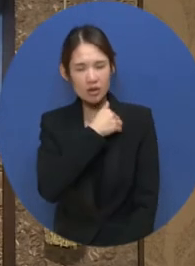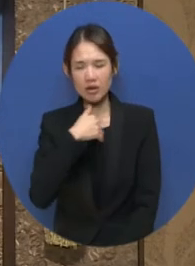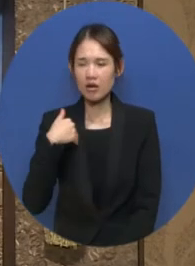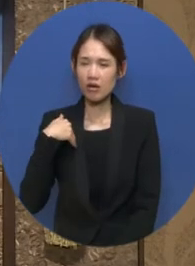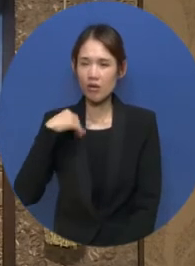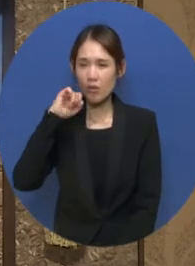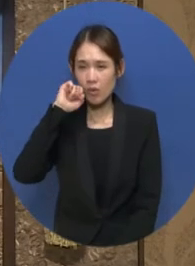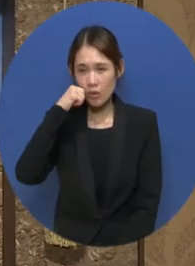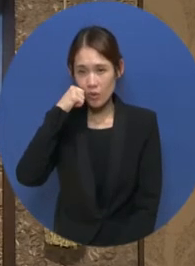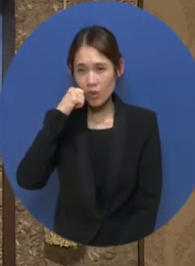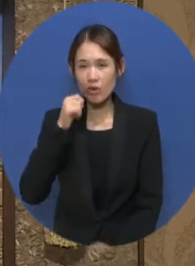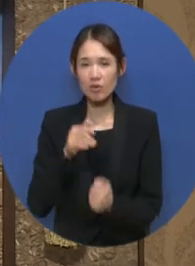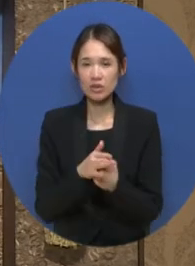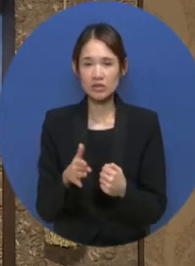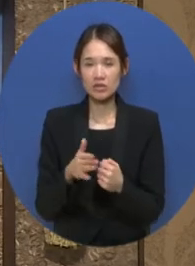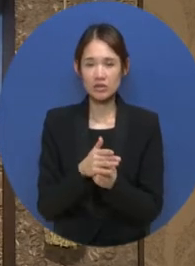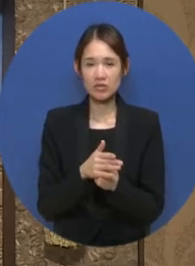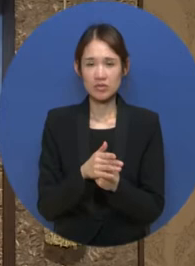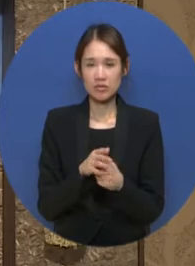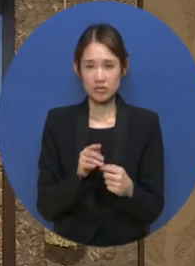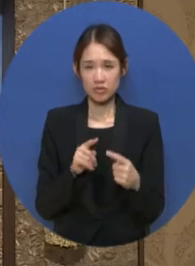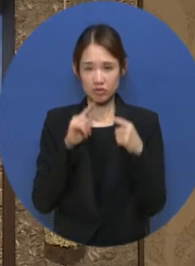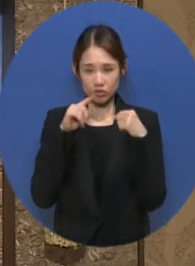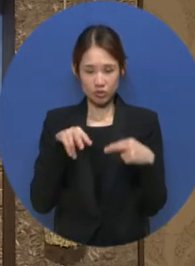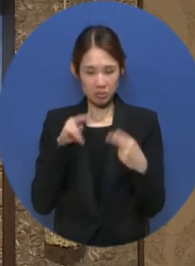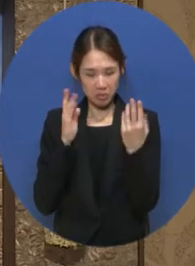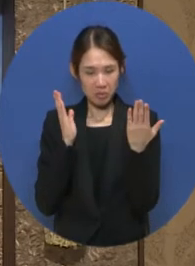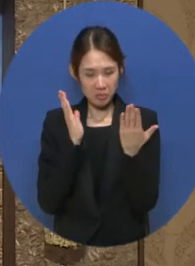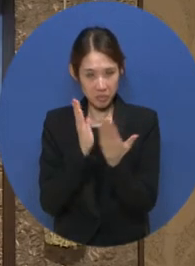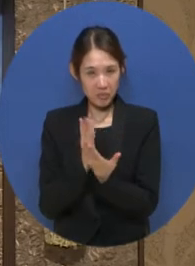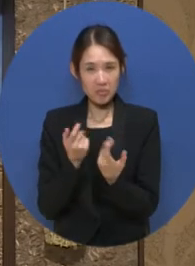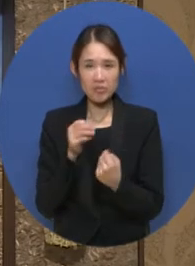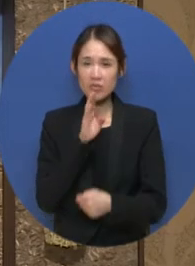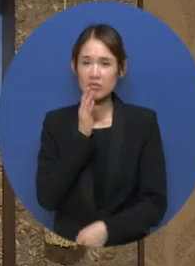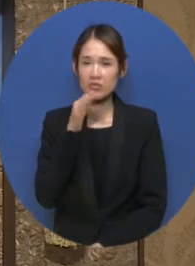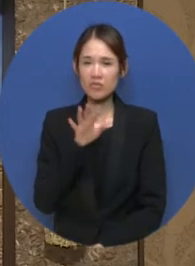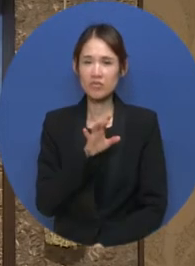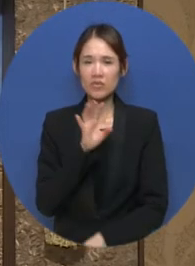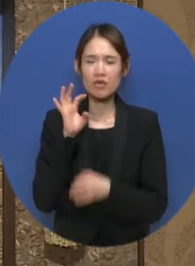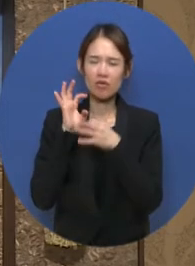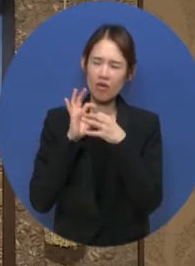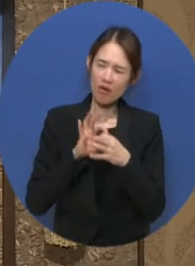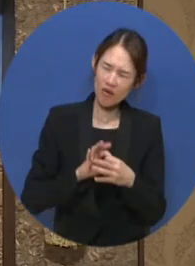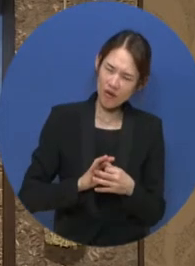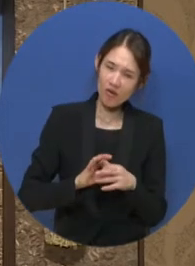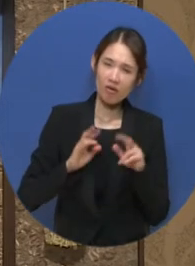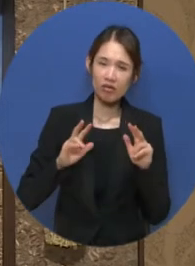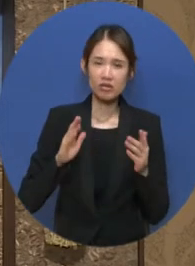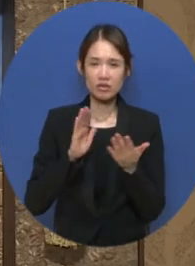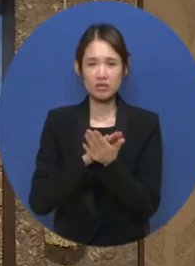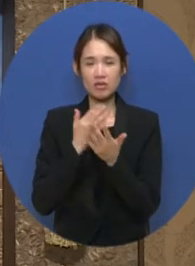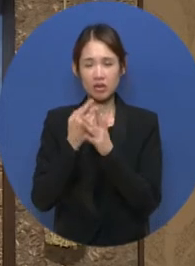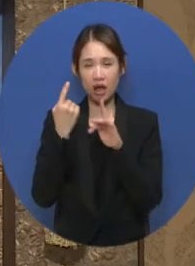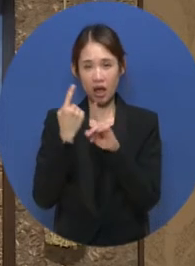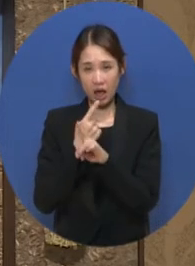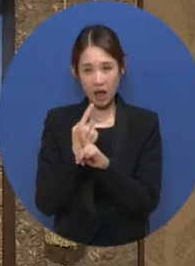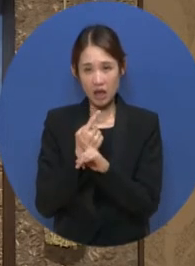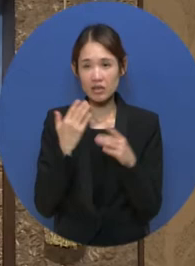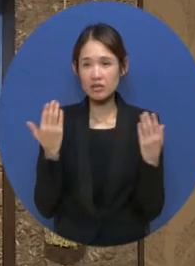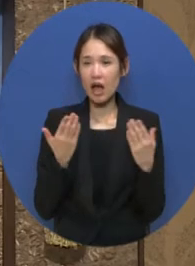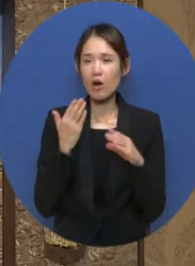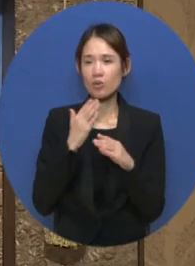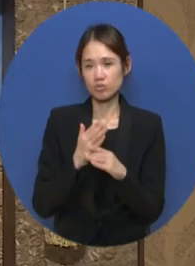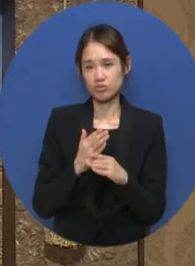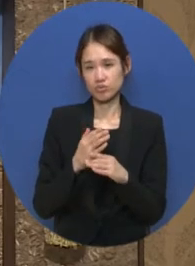없구요 일정 정도의 이제 눈높이에 다가는 맞췄는데 이 부분은 계속적으로 지금 개선 작업을 하고 있구요 이제